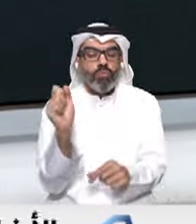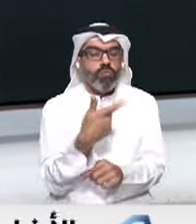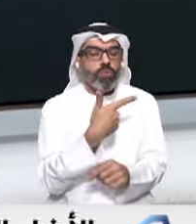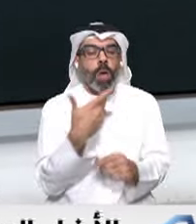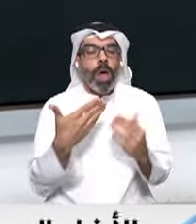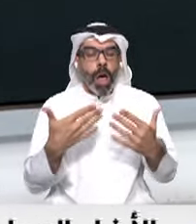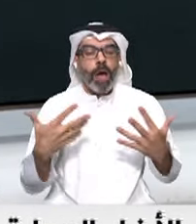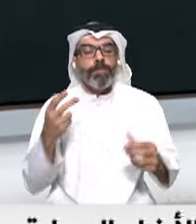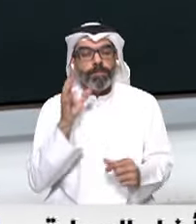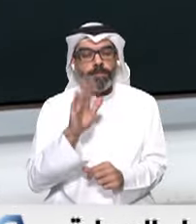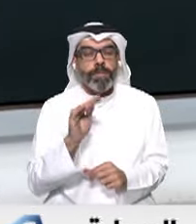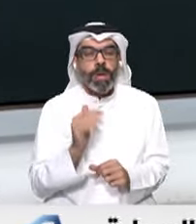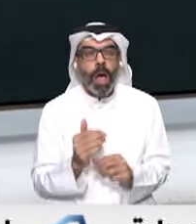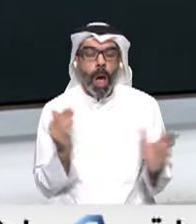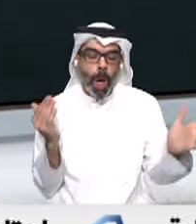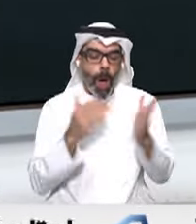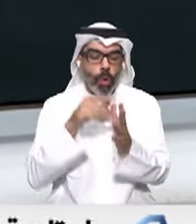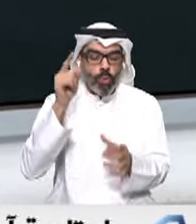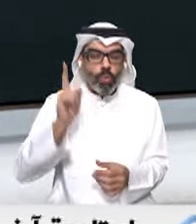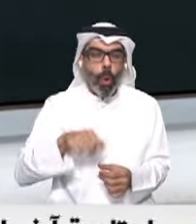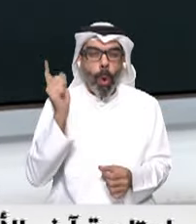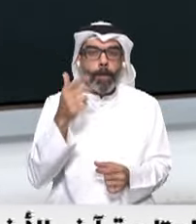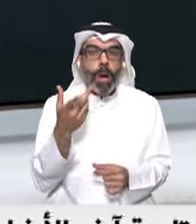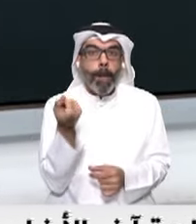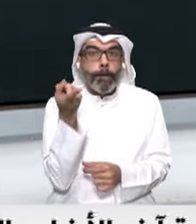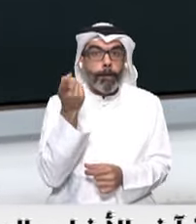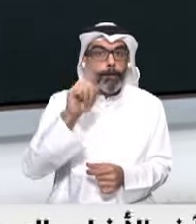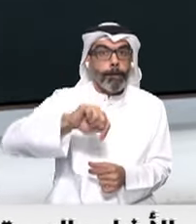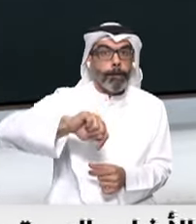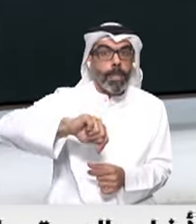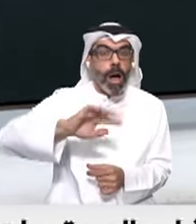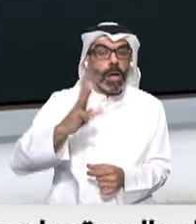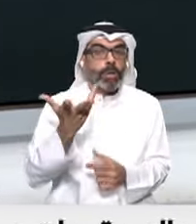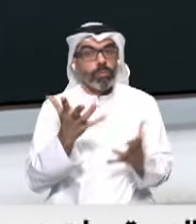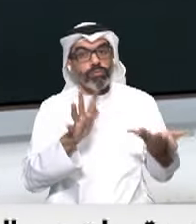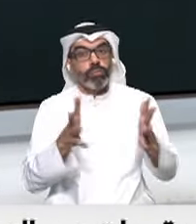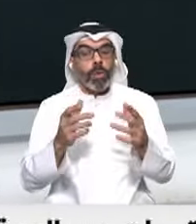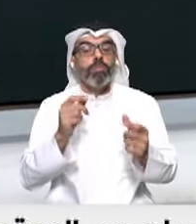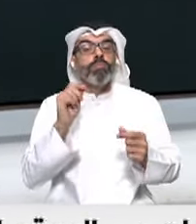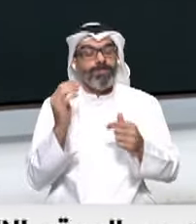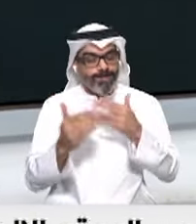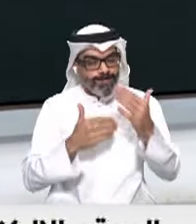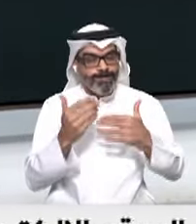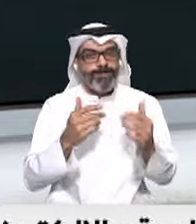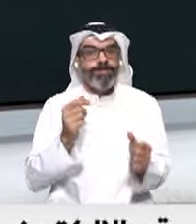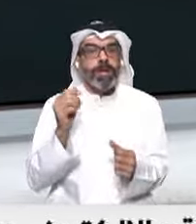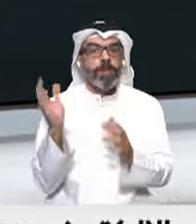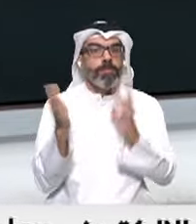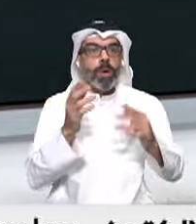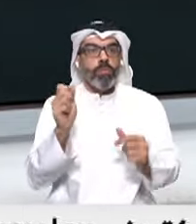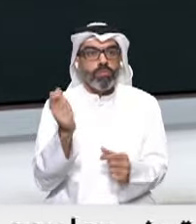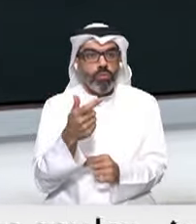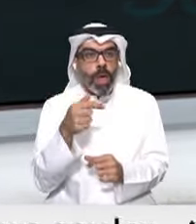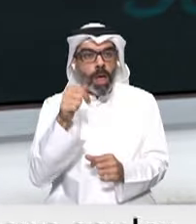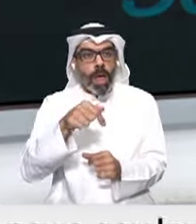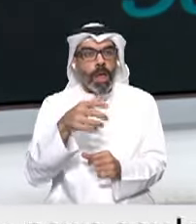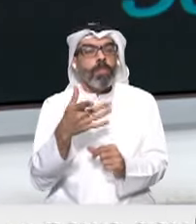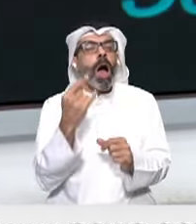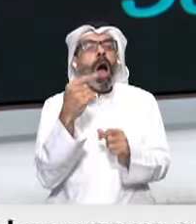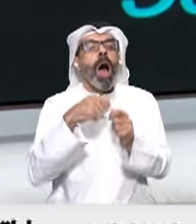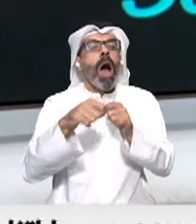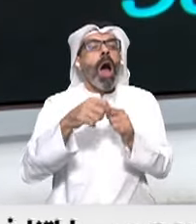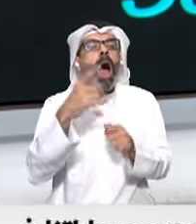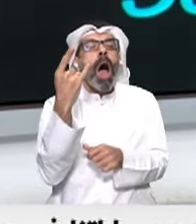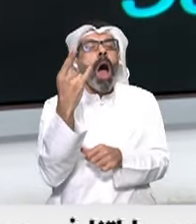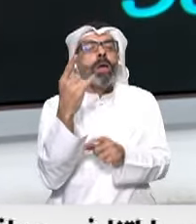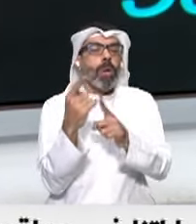عام حتى نهايه اليوم لكن من المتوقع يوم الغد ان يكون هناك نشاط ملحوظ في سرعه الرياح سرعه الرياح حاليا 10 كل في